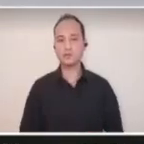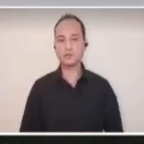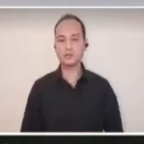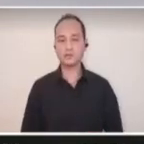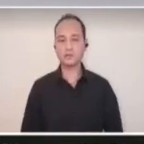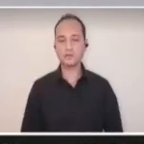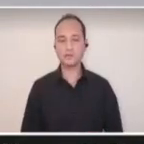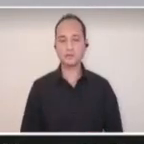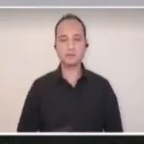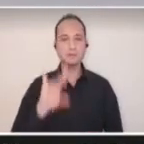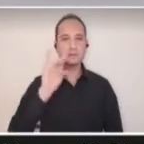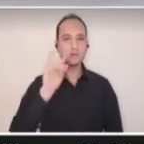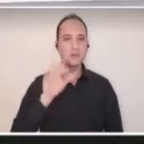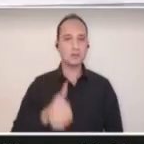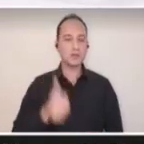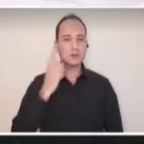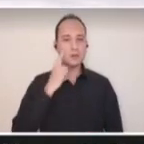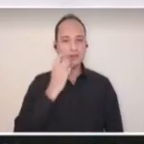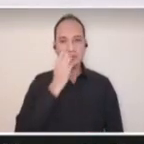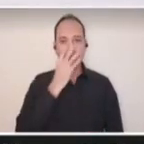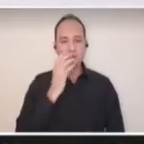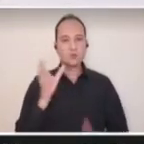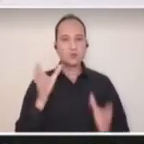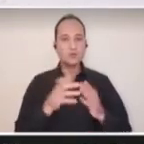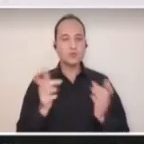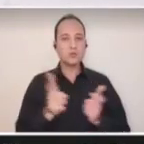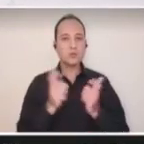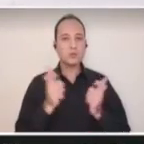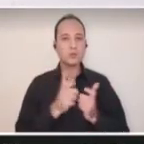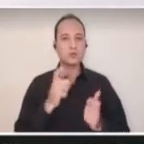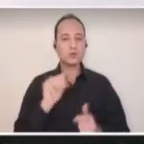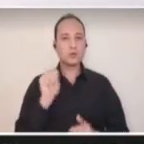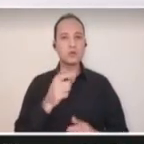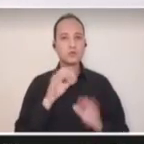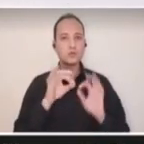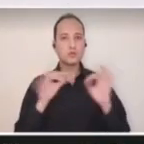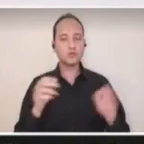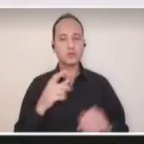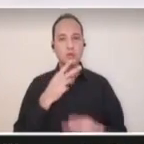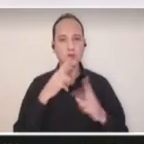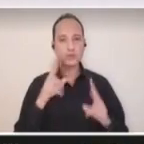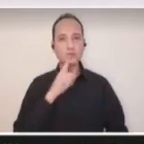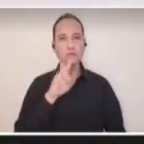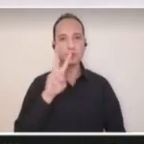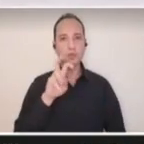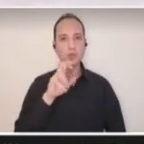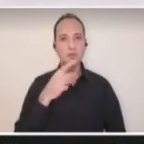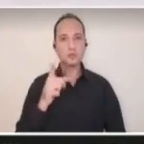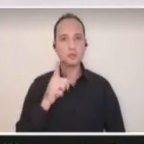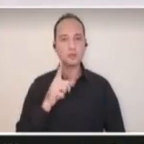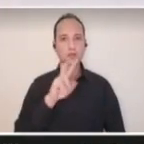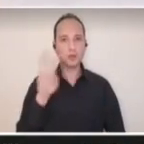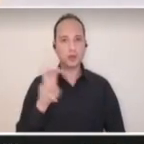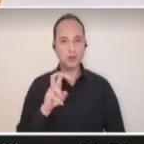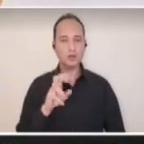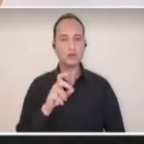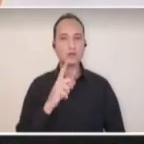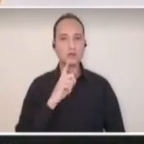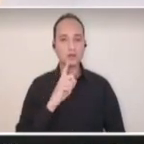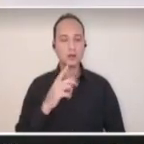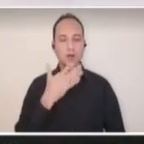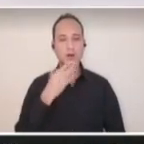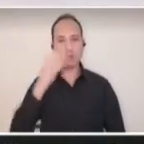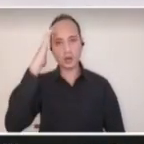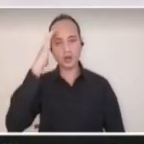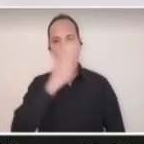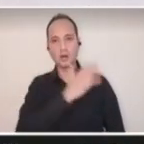MHP lideri Devlet Bahçeli'nin grup konuşmasındaki flaş cümle 128 bin dolar polemiği ve emekli amiraller bildirisiyle ilgiliydi.